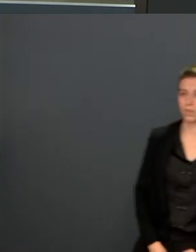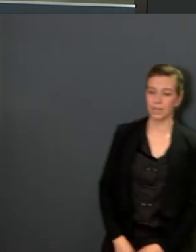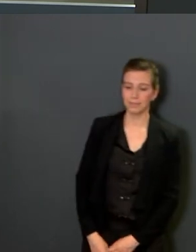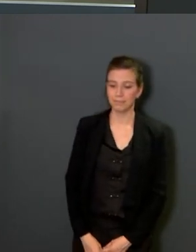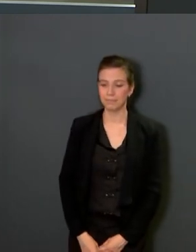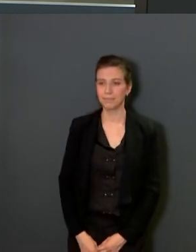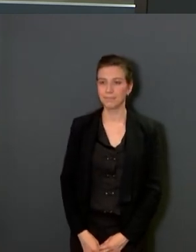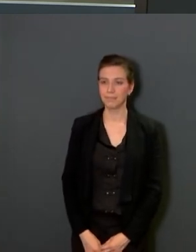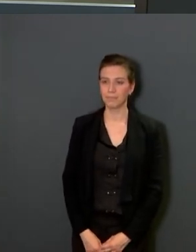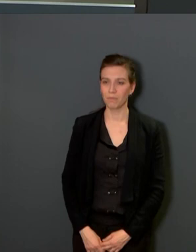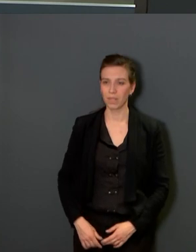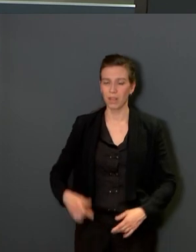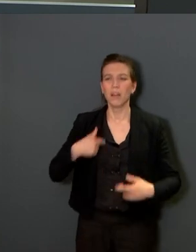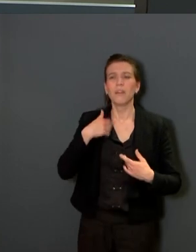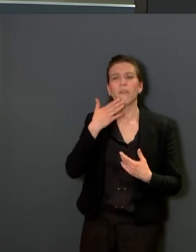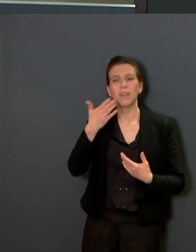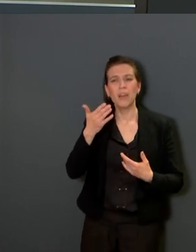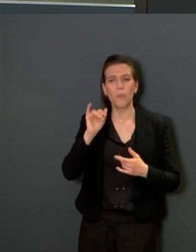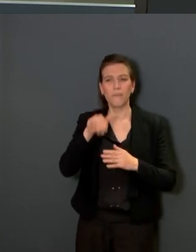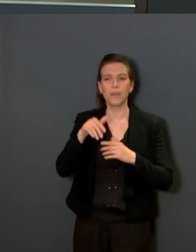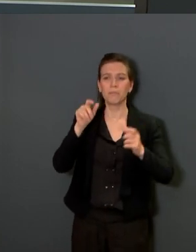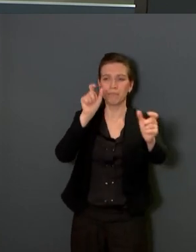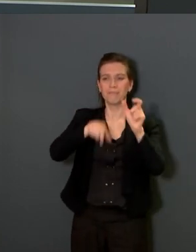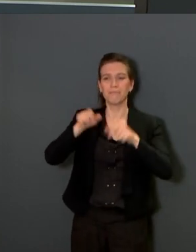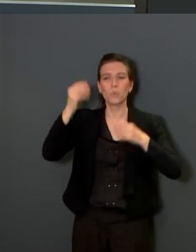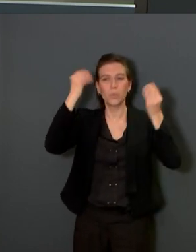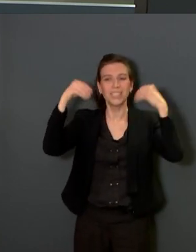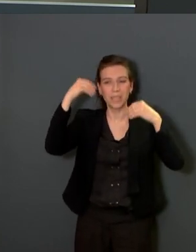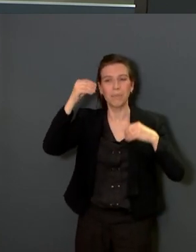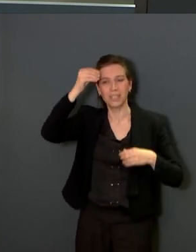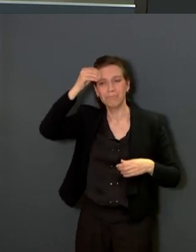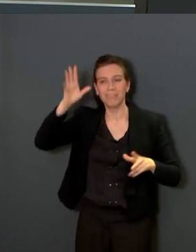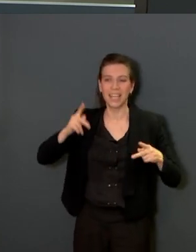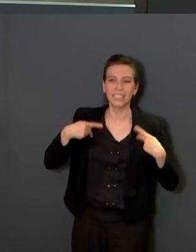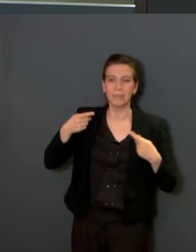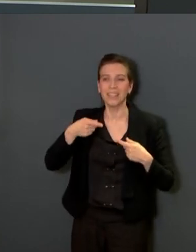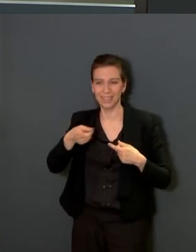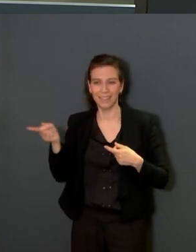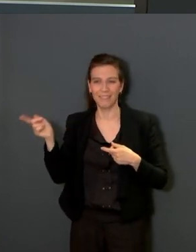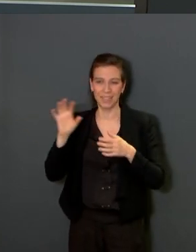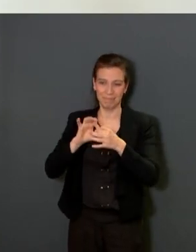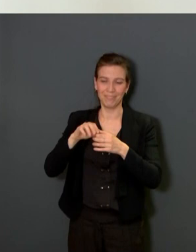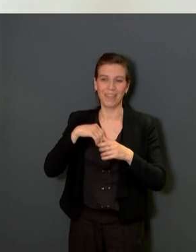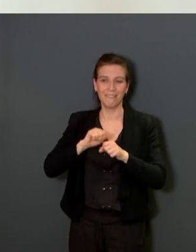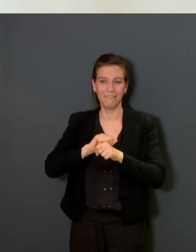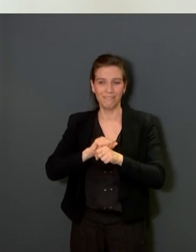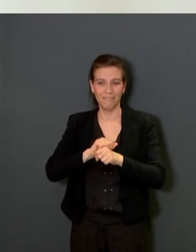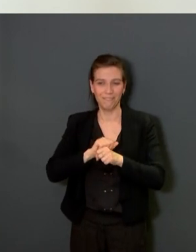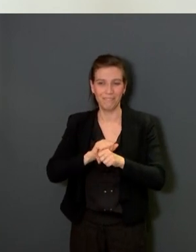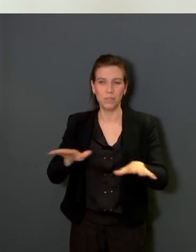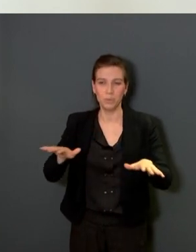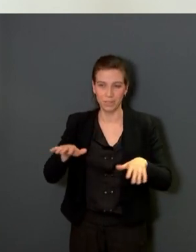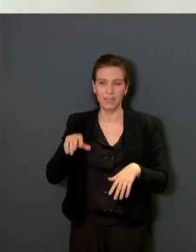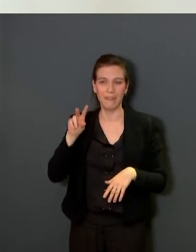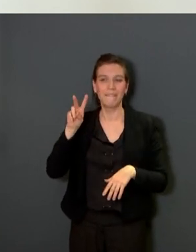Want ik herinner mij dat om 1 uur minister Van Petegem nog in VTM-nieuws zei dat er waarschijnlijk toch een versoepeling zat